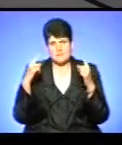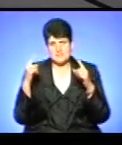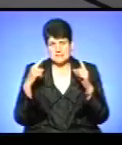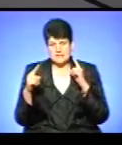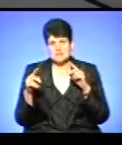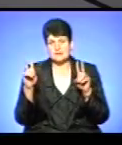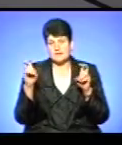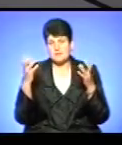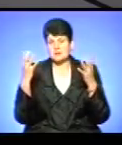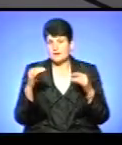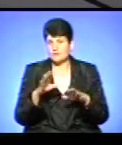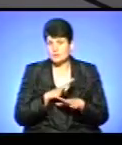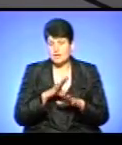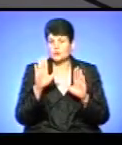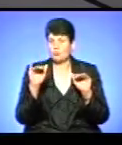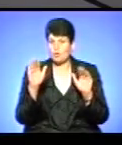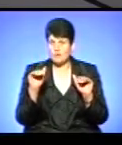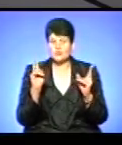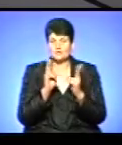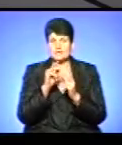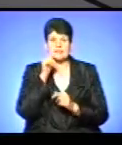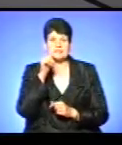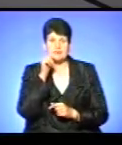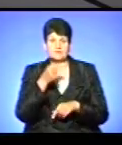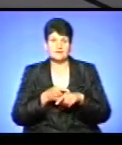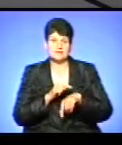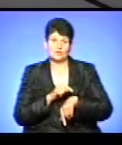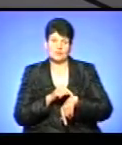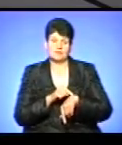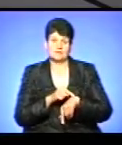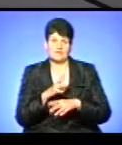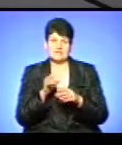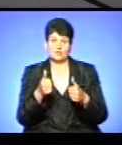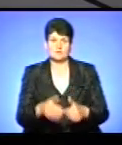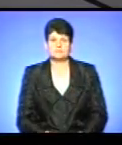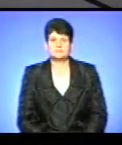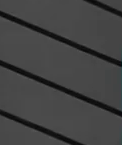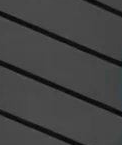Це була програма «Тема дня». Кажу вам до побачення. Зустрінемося завтра у цій же порі. І на все добре.